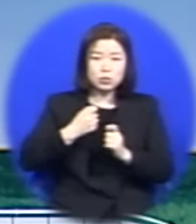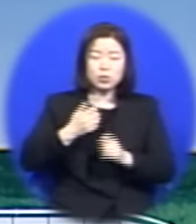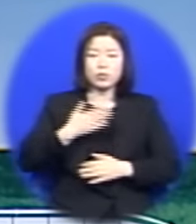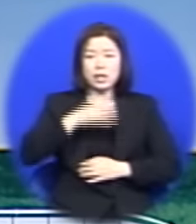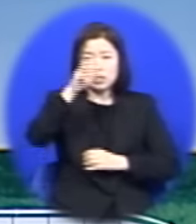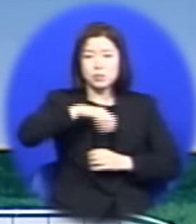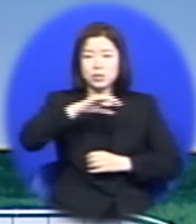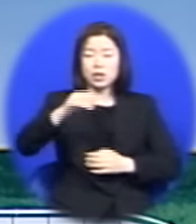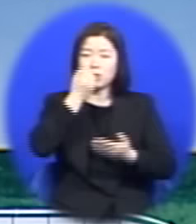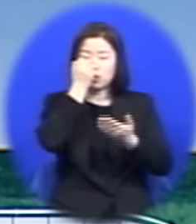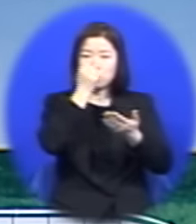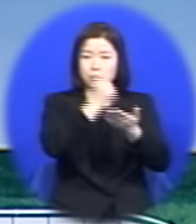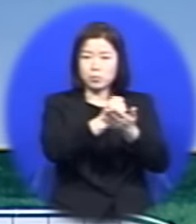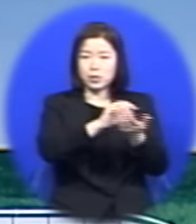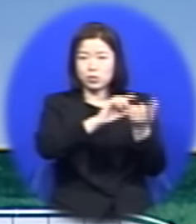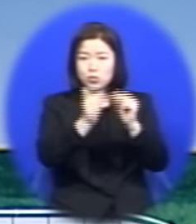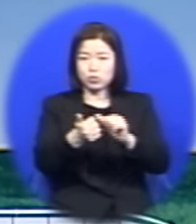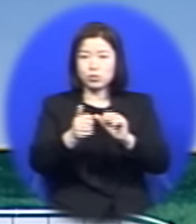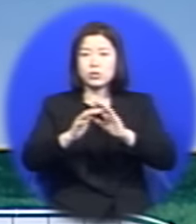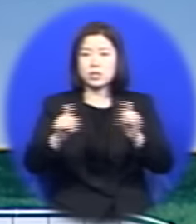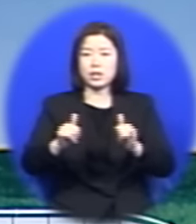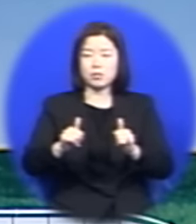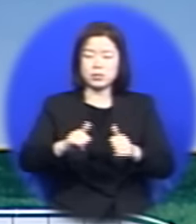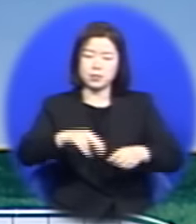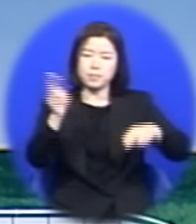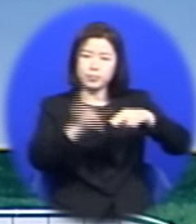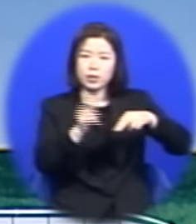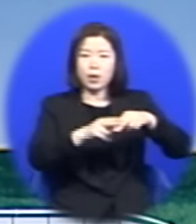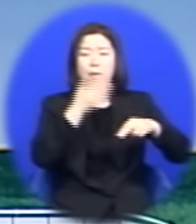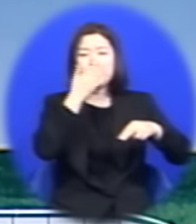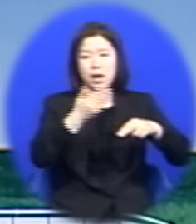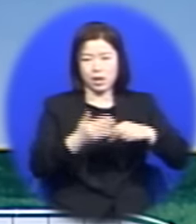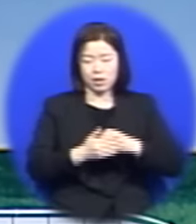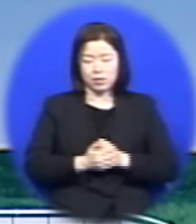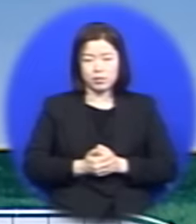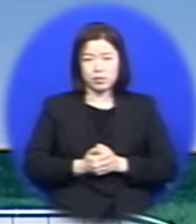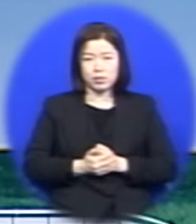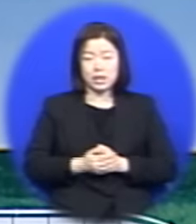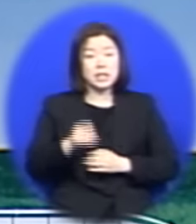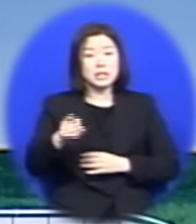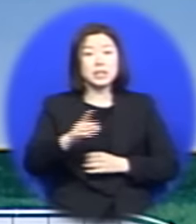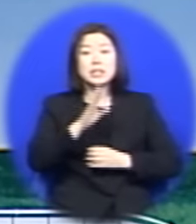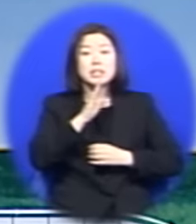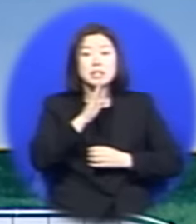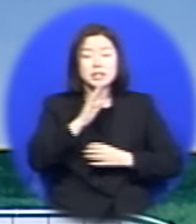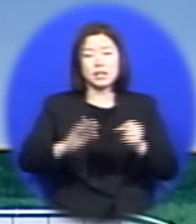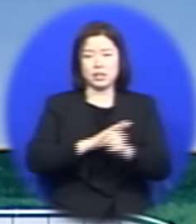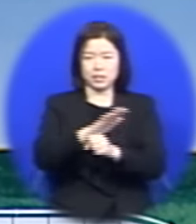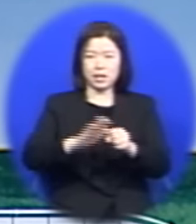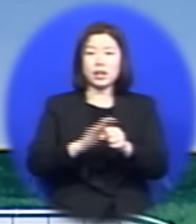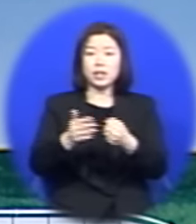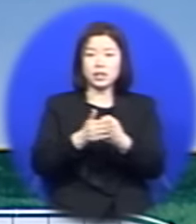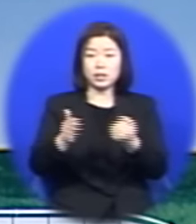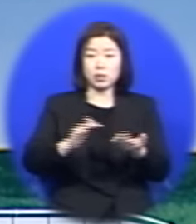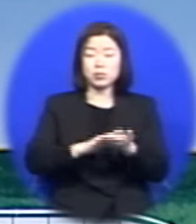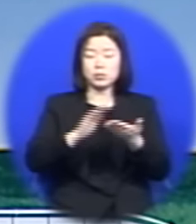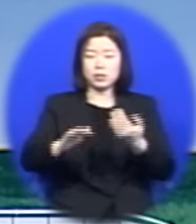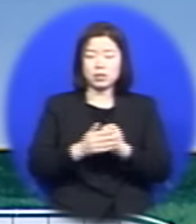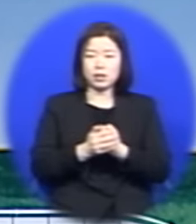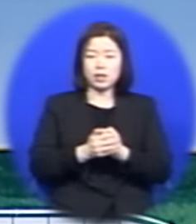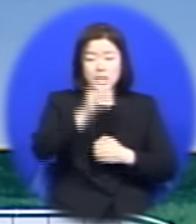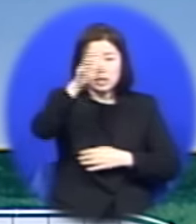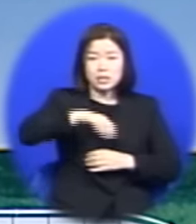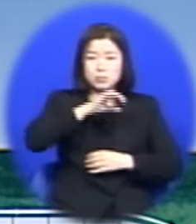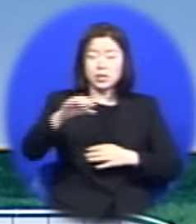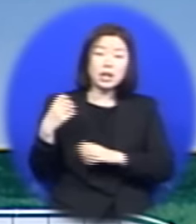그런 사람은 채찍질 할 수 있습니다. 그것은 진짜 사랑입니다.